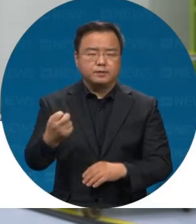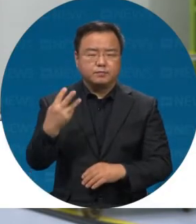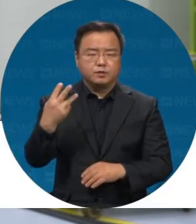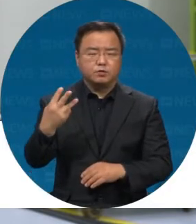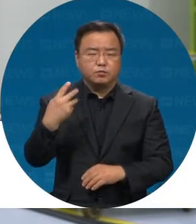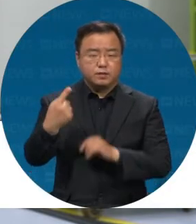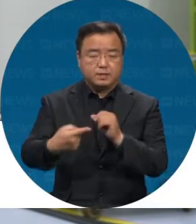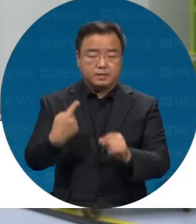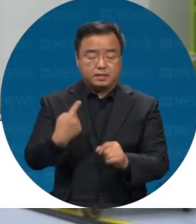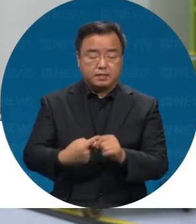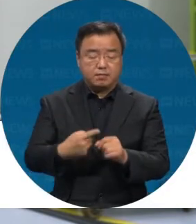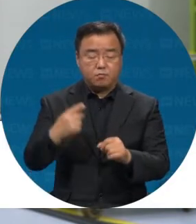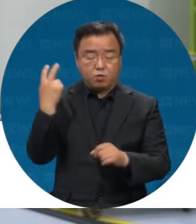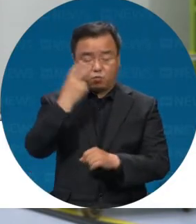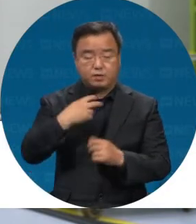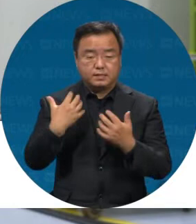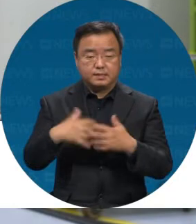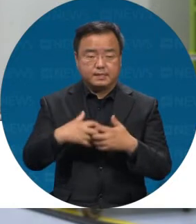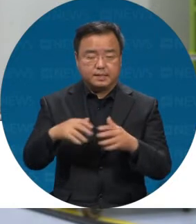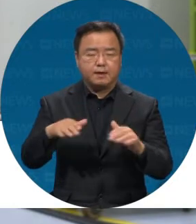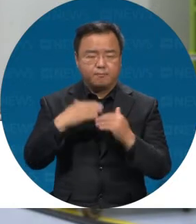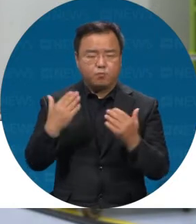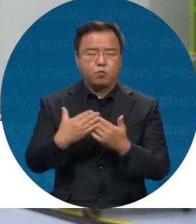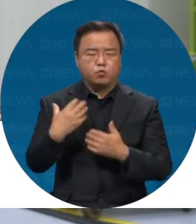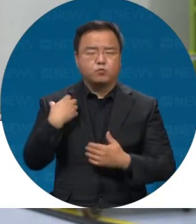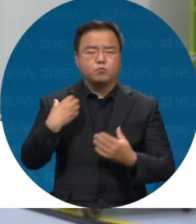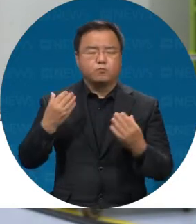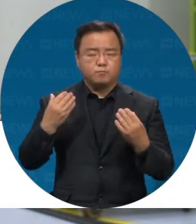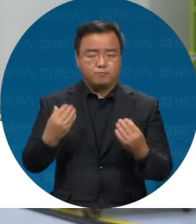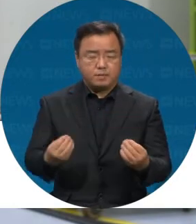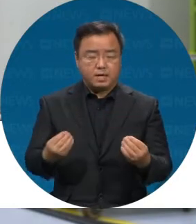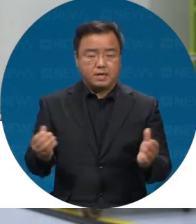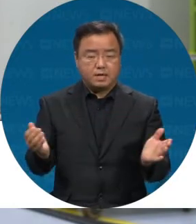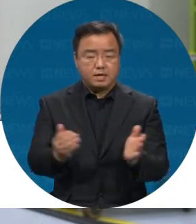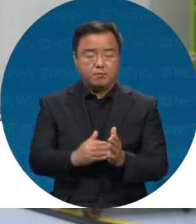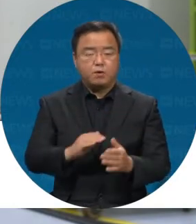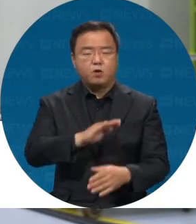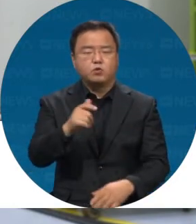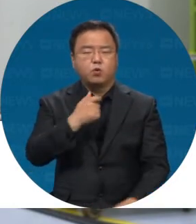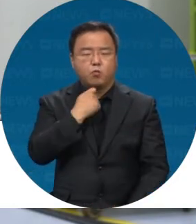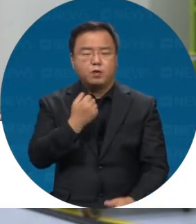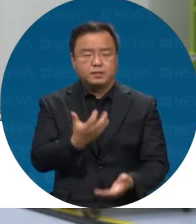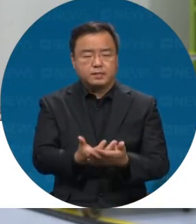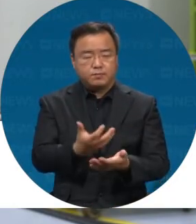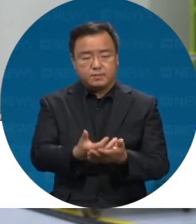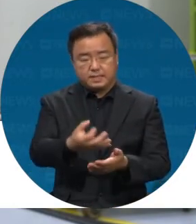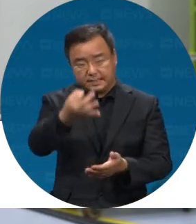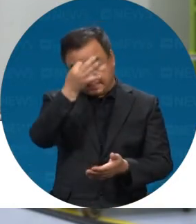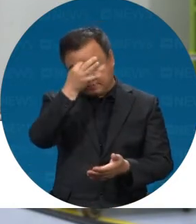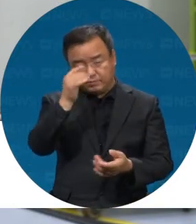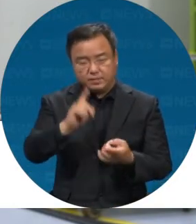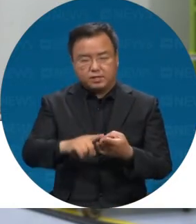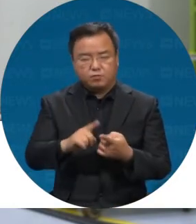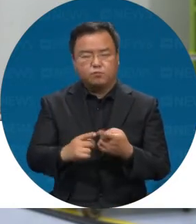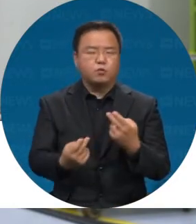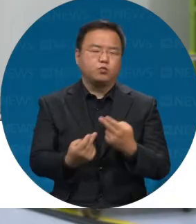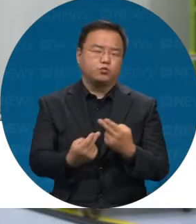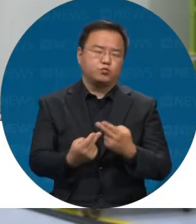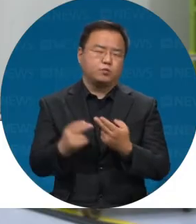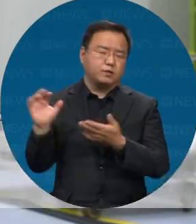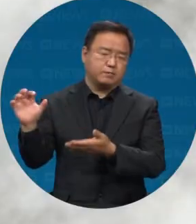정성적으로 다 임무를 하고 저희가 원하는 과학 데이터 또는 기술 데이터가 다 축적이 되면 그게 아마